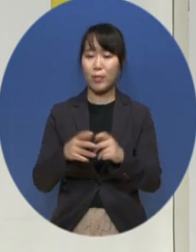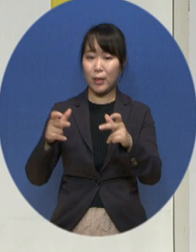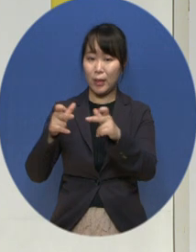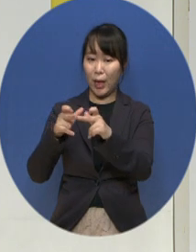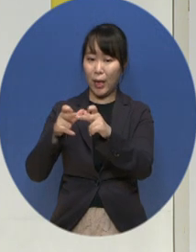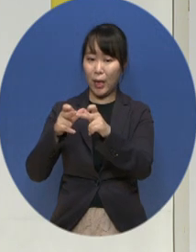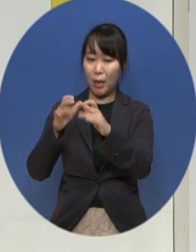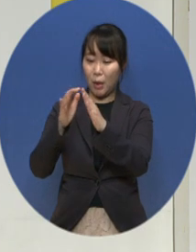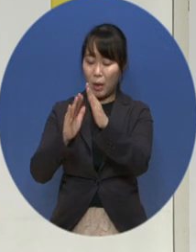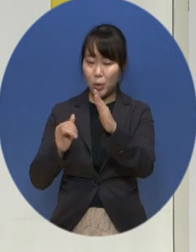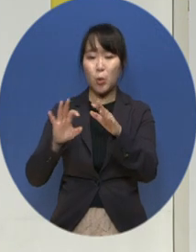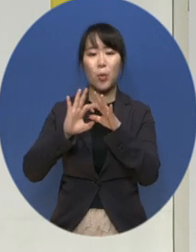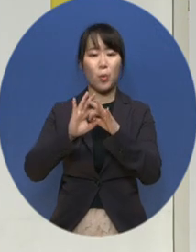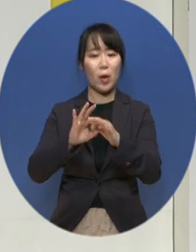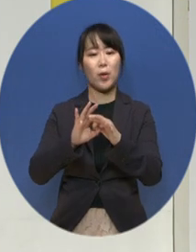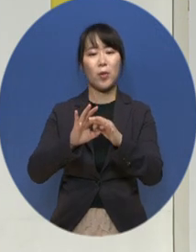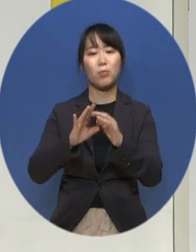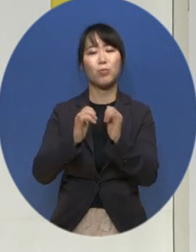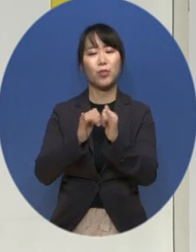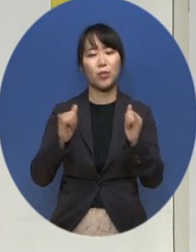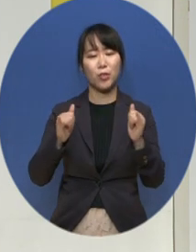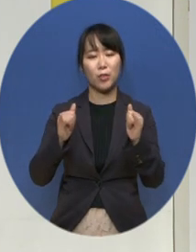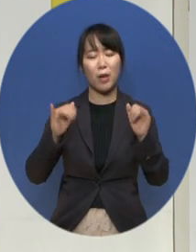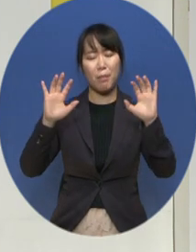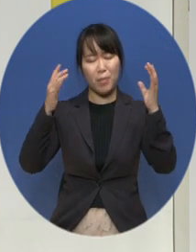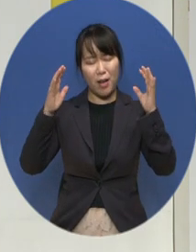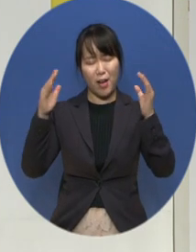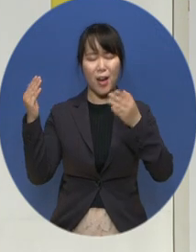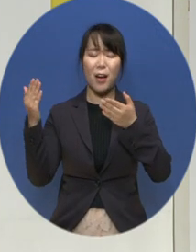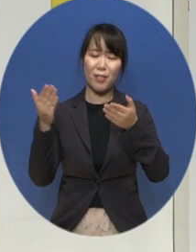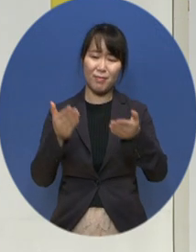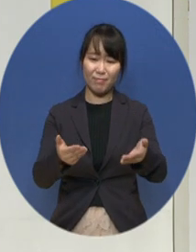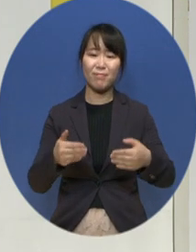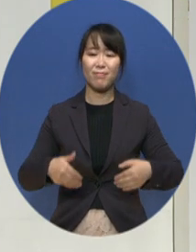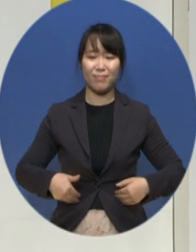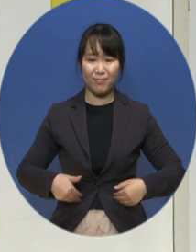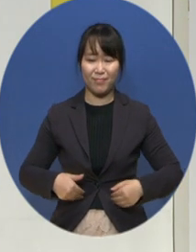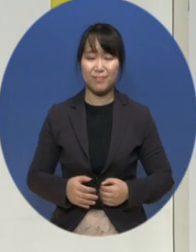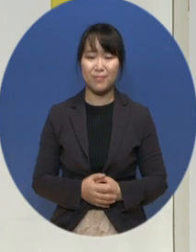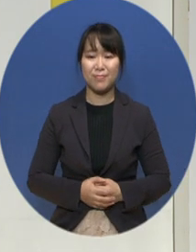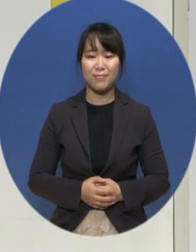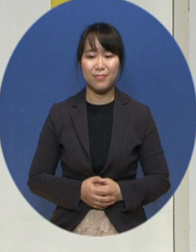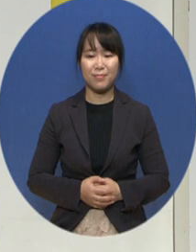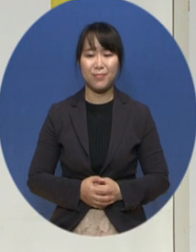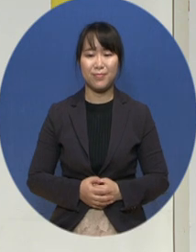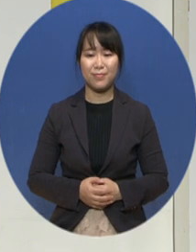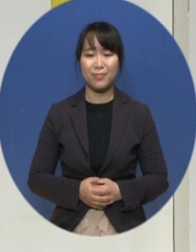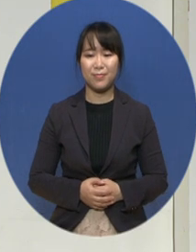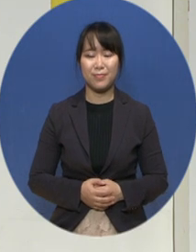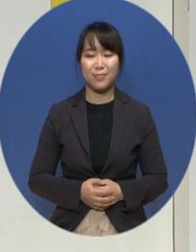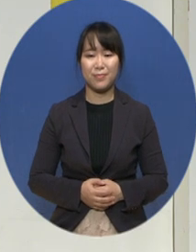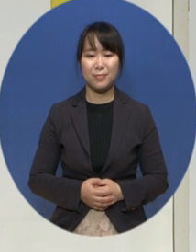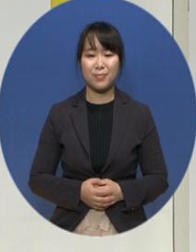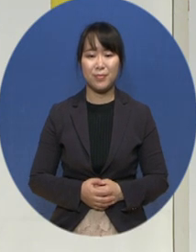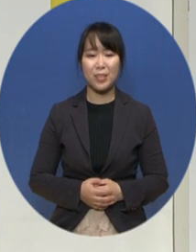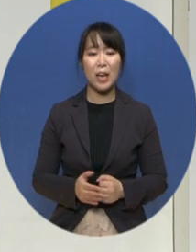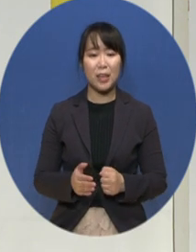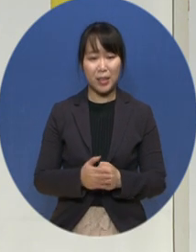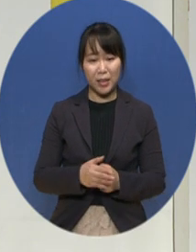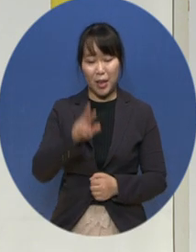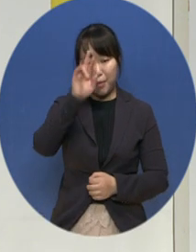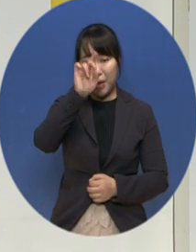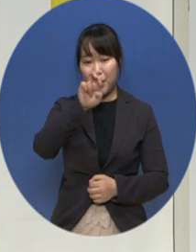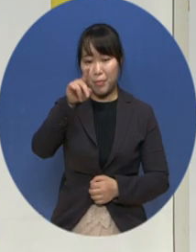장애인 가족 관련되는 누른 좀 이렇게 의원을 좀 해주셔야 된다 4 그런 점에서 방